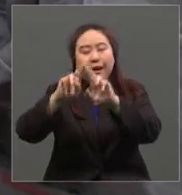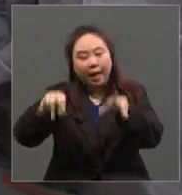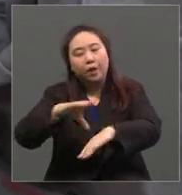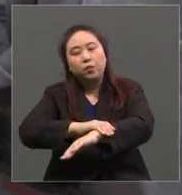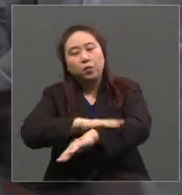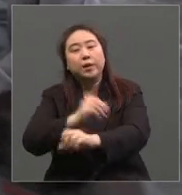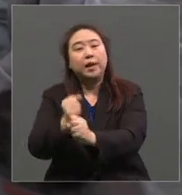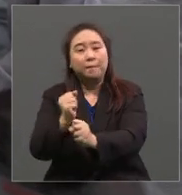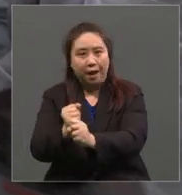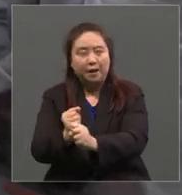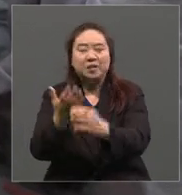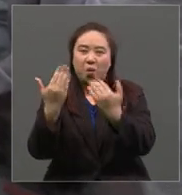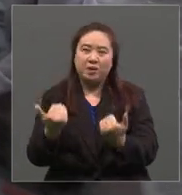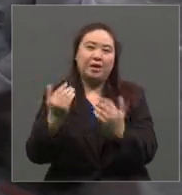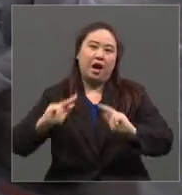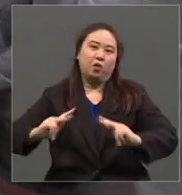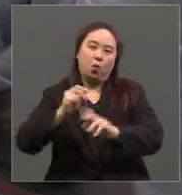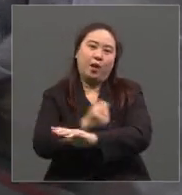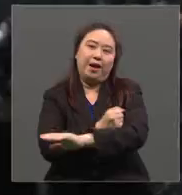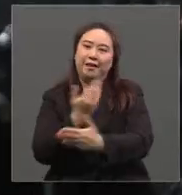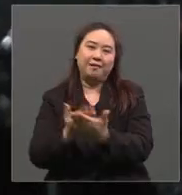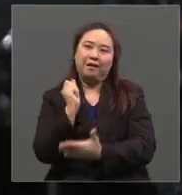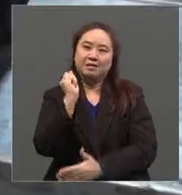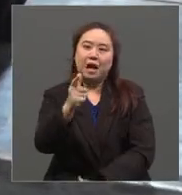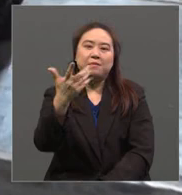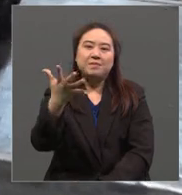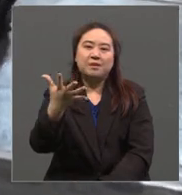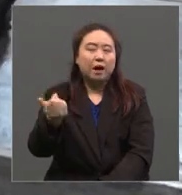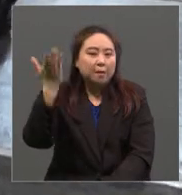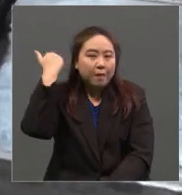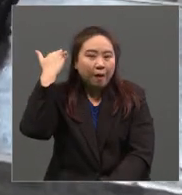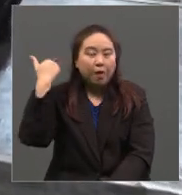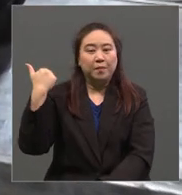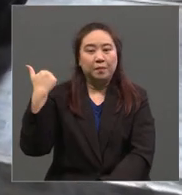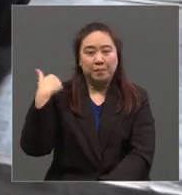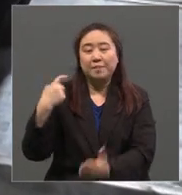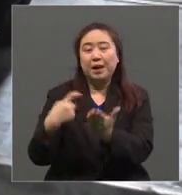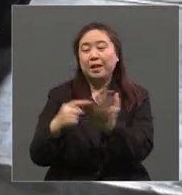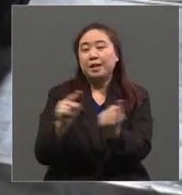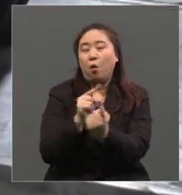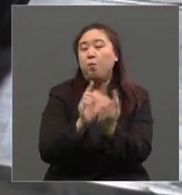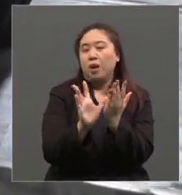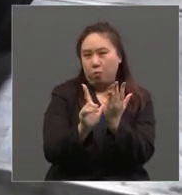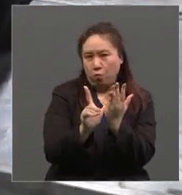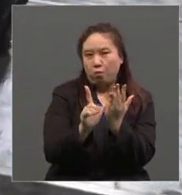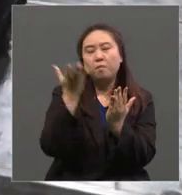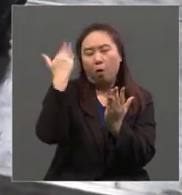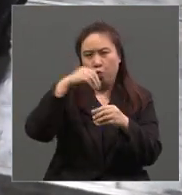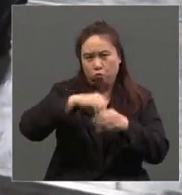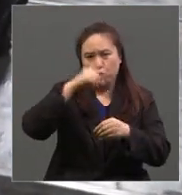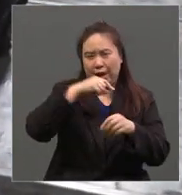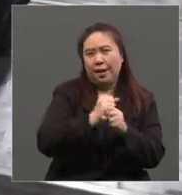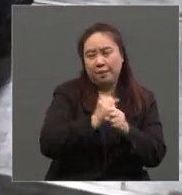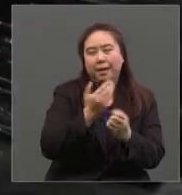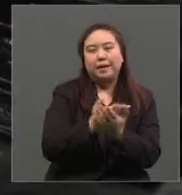ยนะคะจึงไม่สามารถได้รับเงินชดเชยกับกระทรวงแรงงานได้ที่ผ่านมาได้รับเงินช่วยเหลือจากประกันสังคมจังหวัดชัยภูมิเมื่อครั้งทำงานอยู่ในประเ